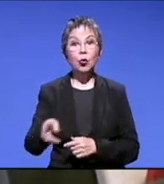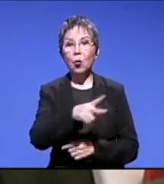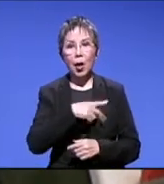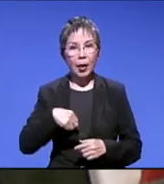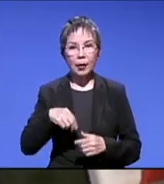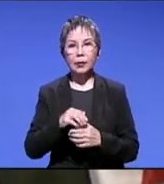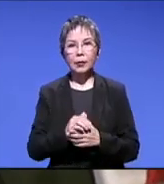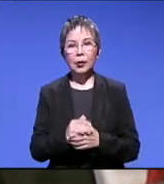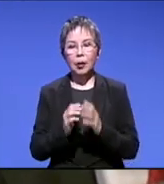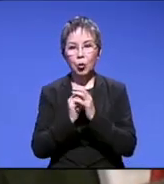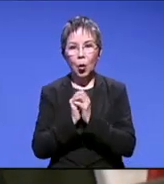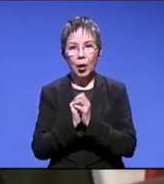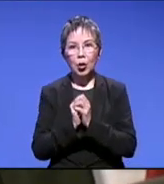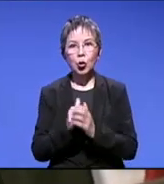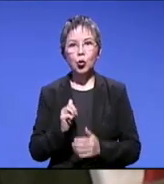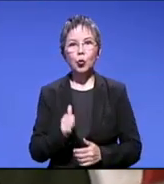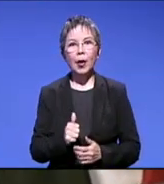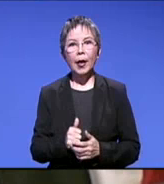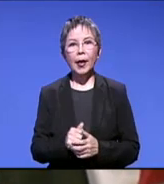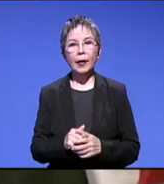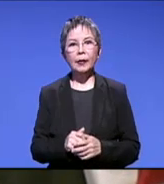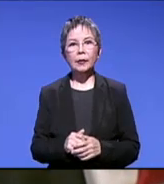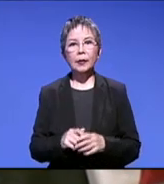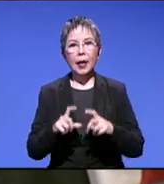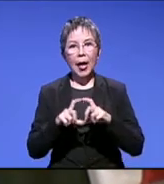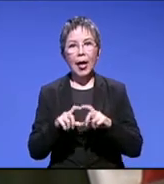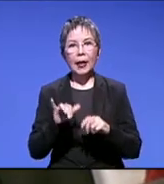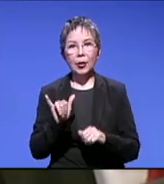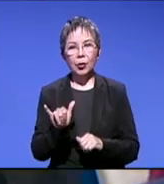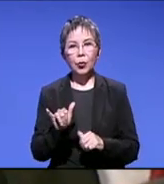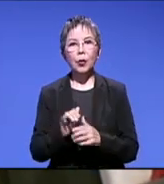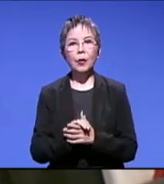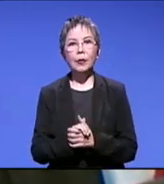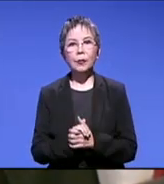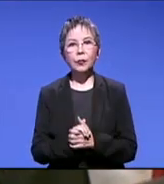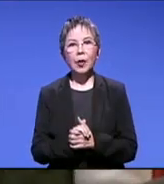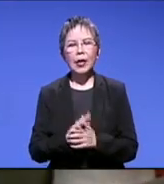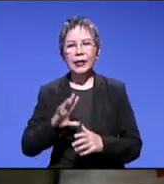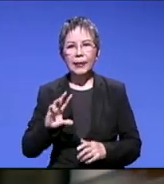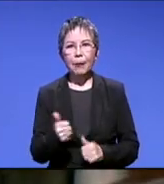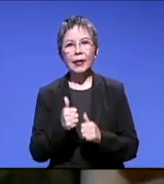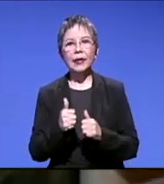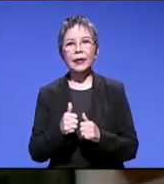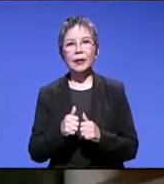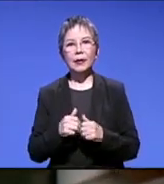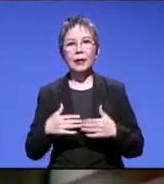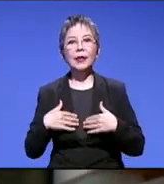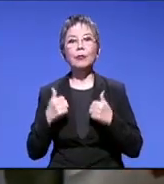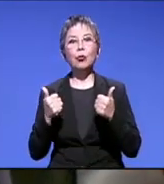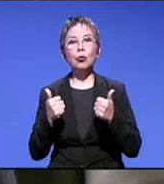semuanya mendoakan agar Ibu Ani Yudhoyono cepat diberikan